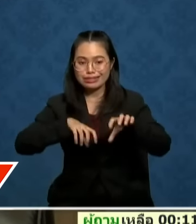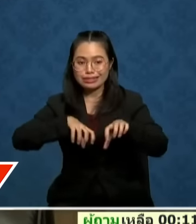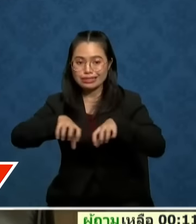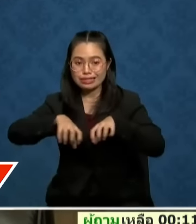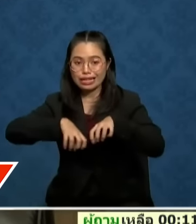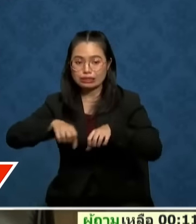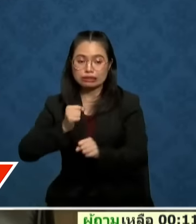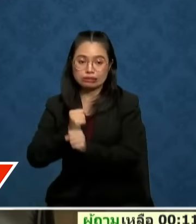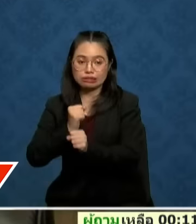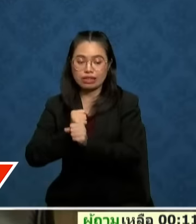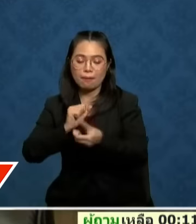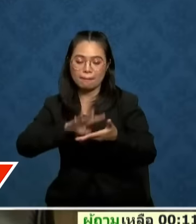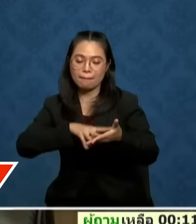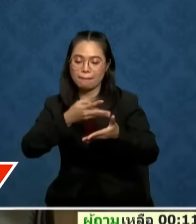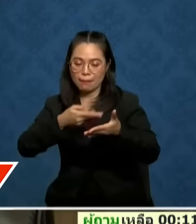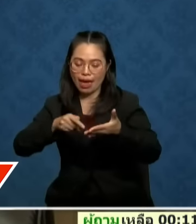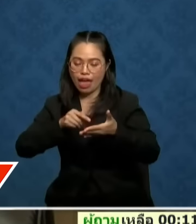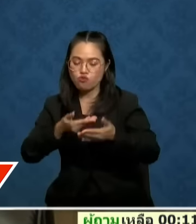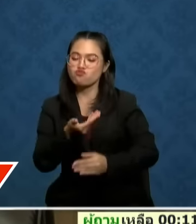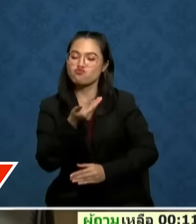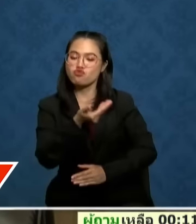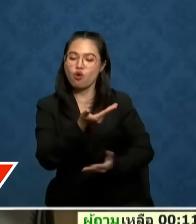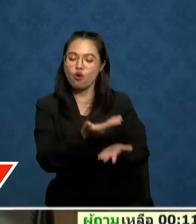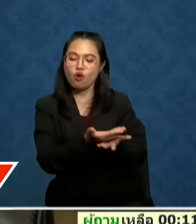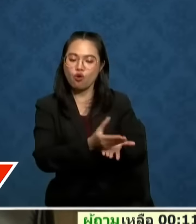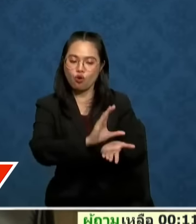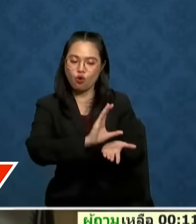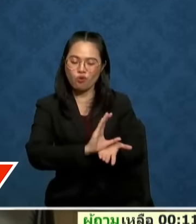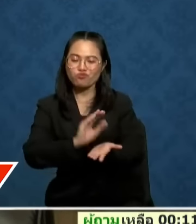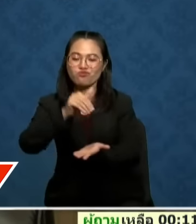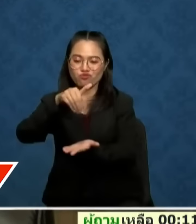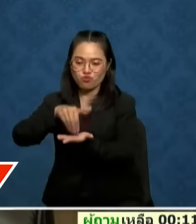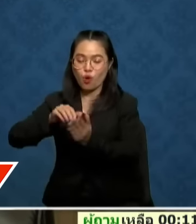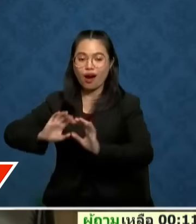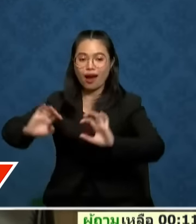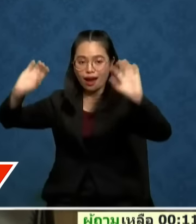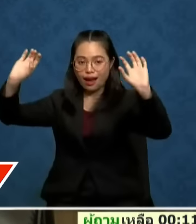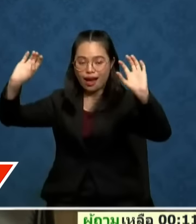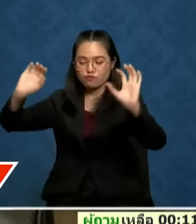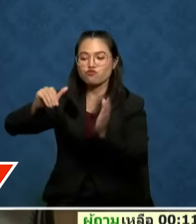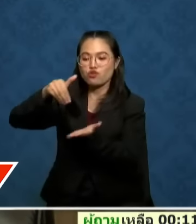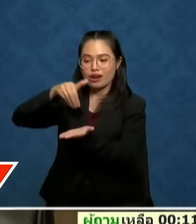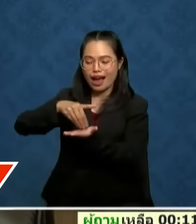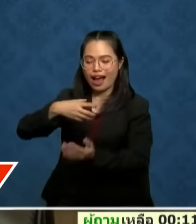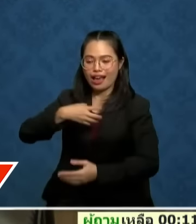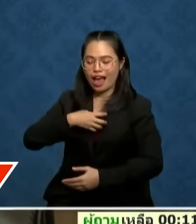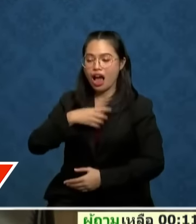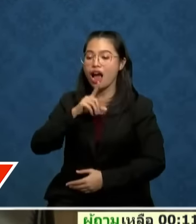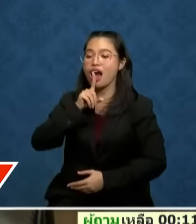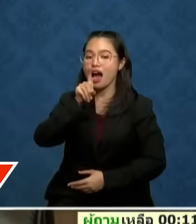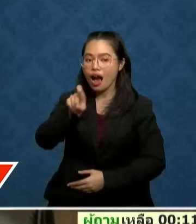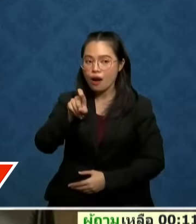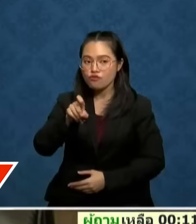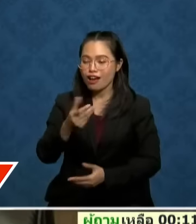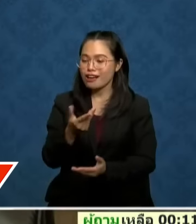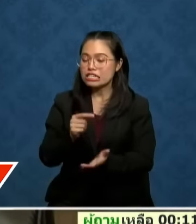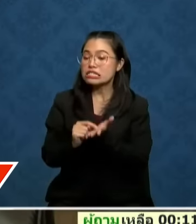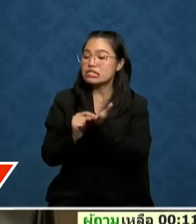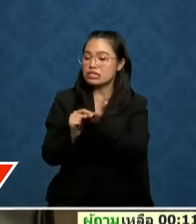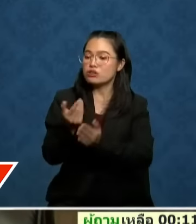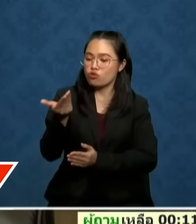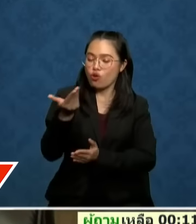แผนและมีการของบไปยังงบกลางอันนี้ผมก็อยากให้ท่านตอบยืนยันให้ชัดเจนว่าท่านได้ยื่นของงบกลางไป